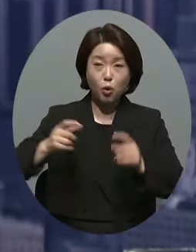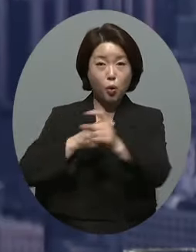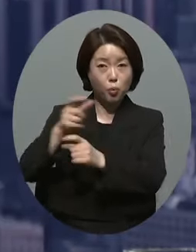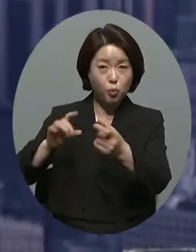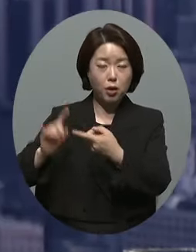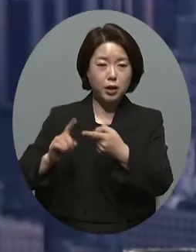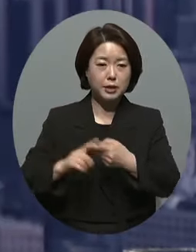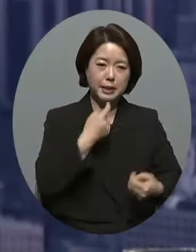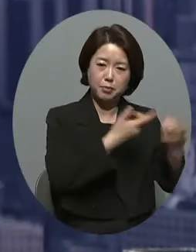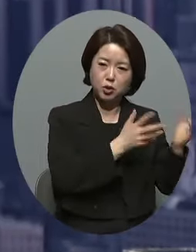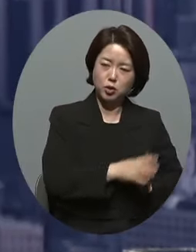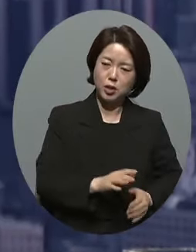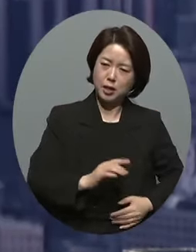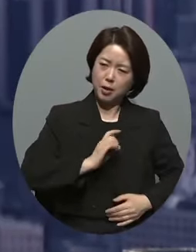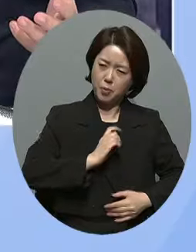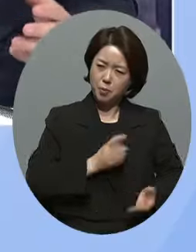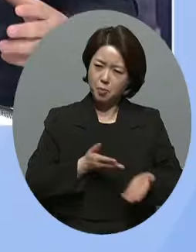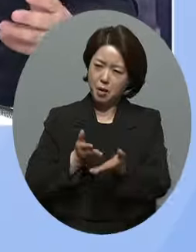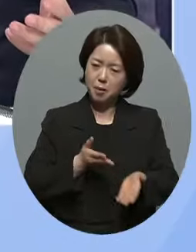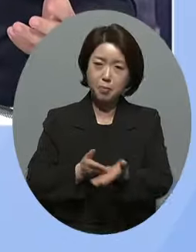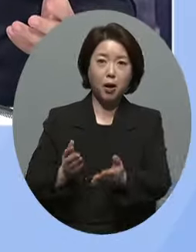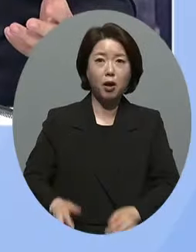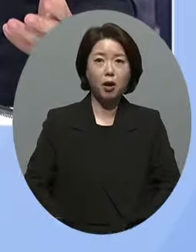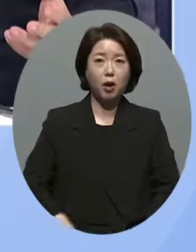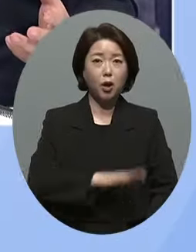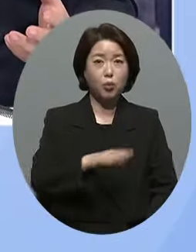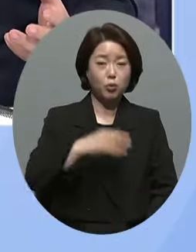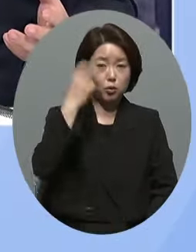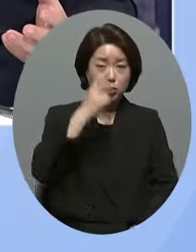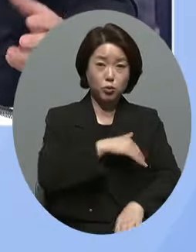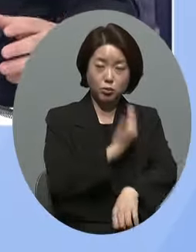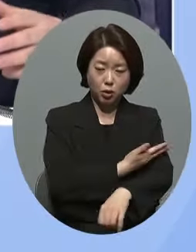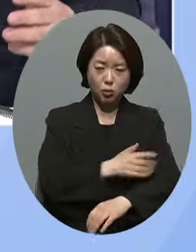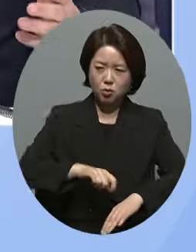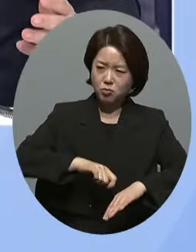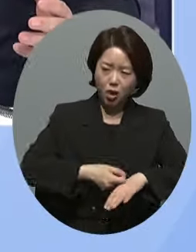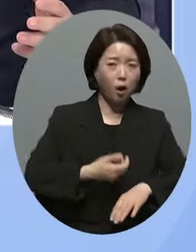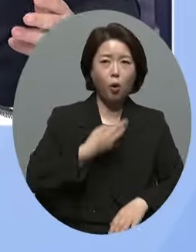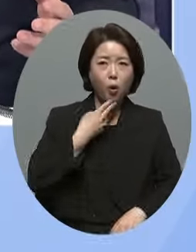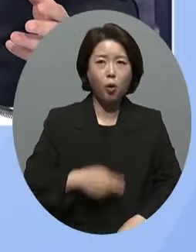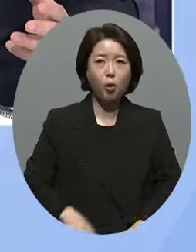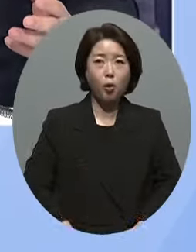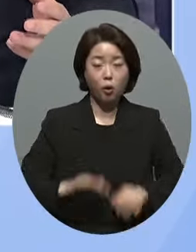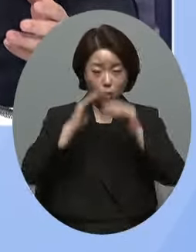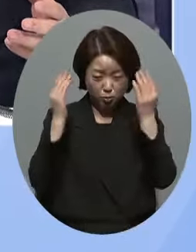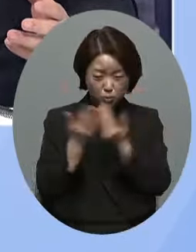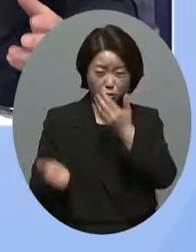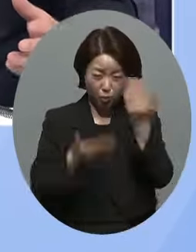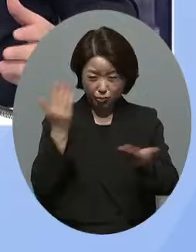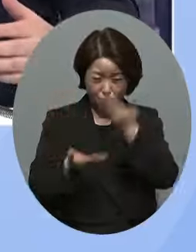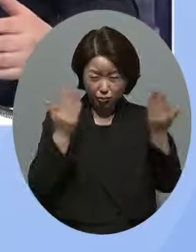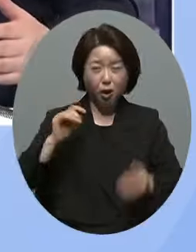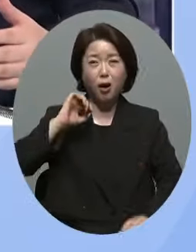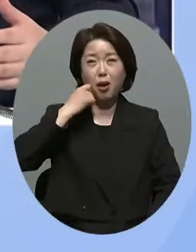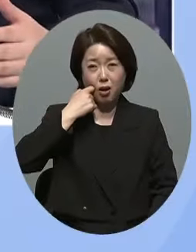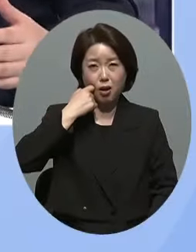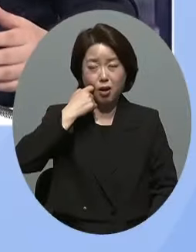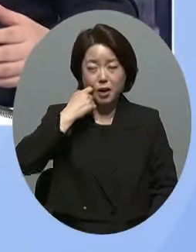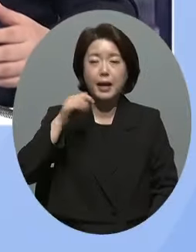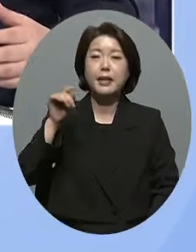의혹을 제기하고 있는데요 저희가 사실 수사권이 강제력이 없기 때문에 저희가 모든 것을 팔칠 수는 없는 겁니다 그래서 그것을